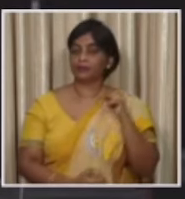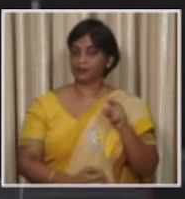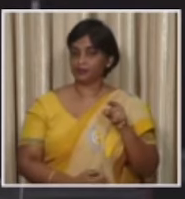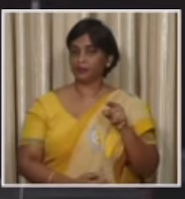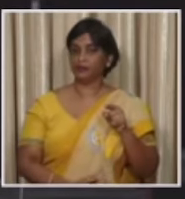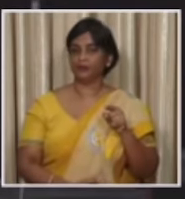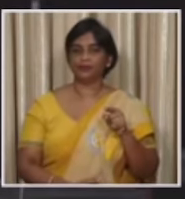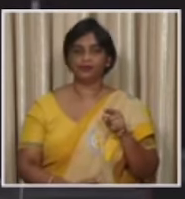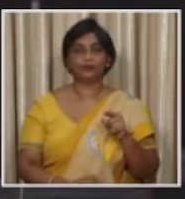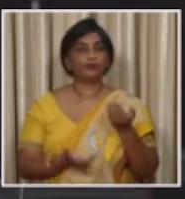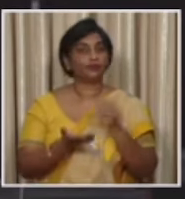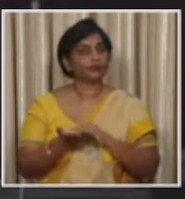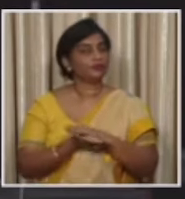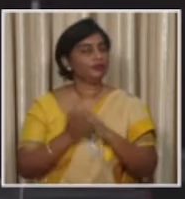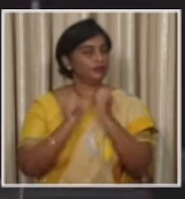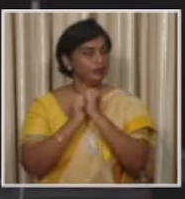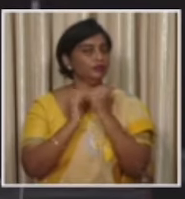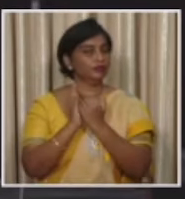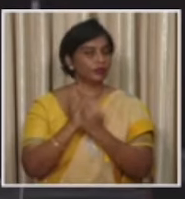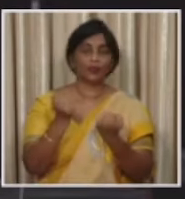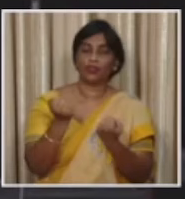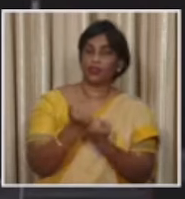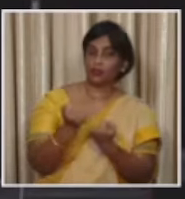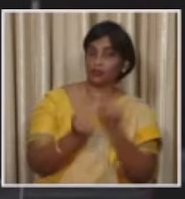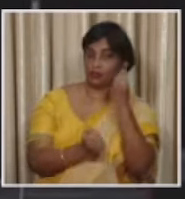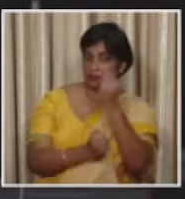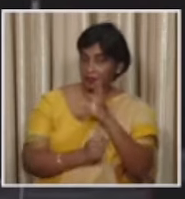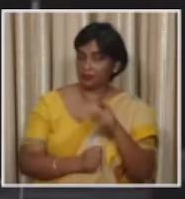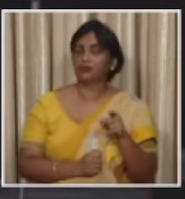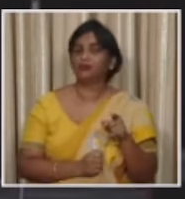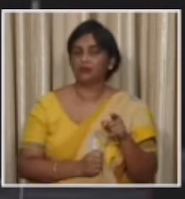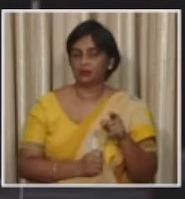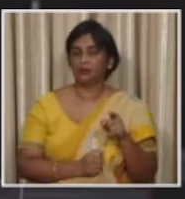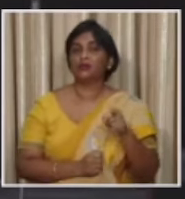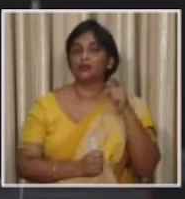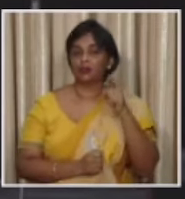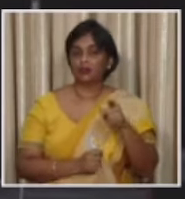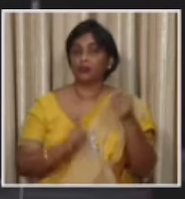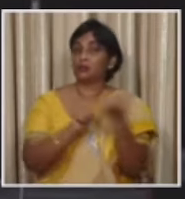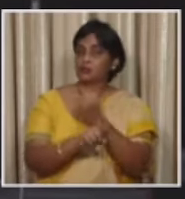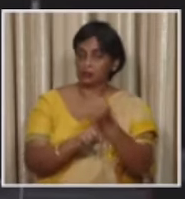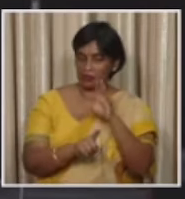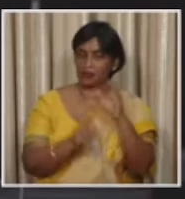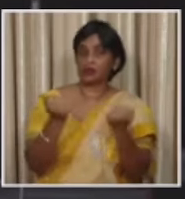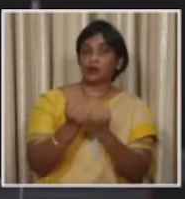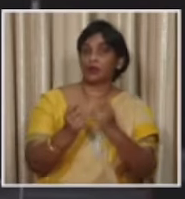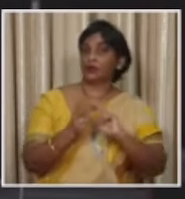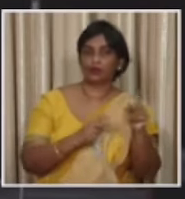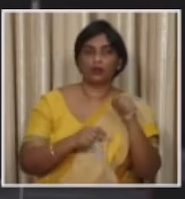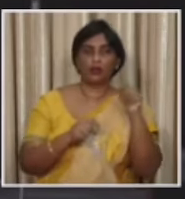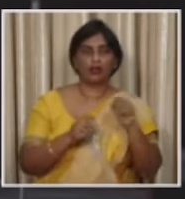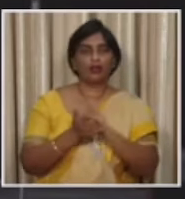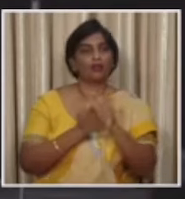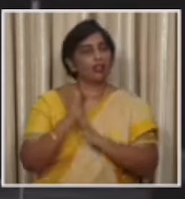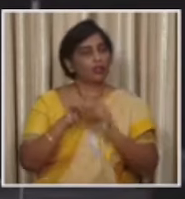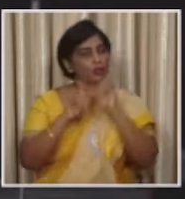මේ ප්‍රතිසංස්කරණ වැඩපිළිවෙලකට සහයෝගය දක්වන්න ගියපු ගම ඔබතුමාලට බලපෑම් වෙනවා සහයෝගය දක්වන්න එපා කියලා අද හර්ෂ